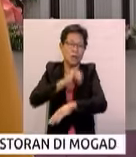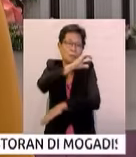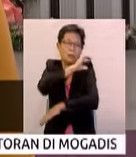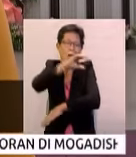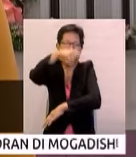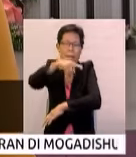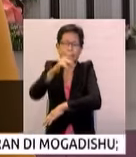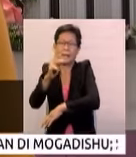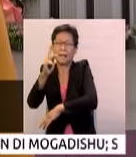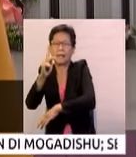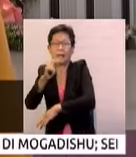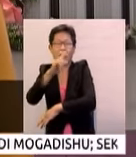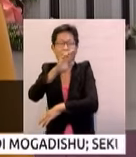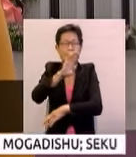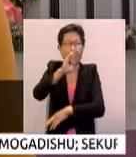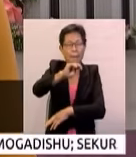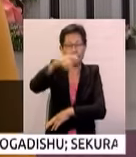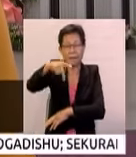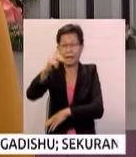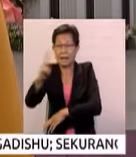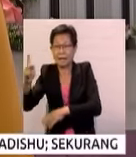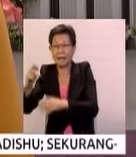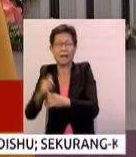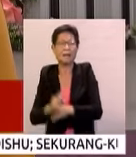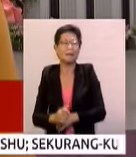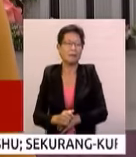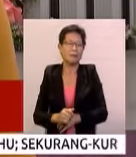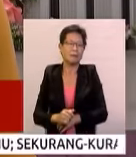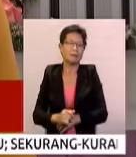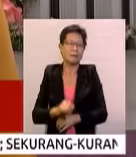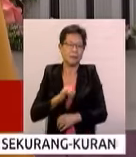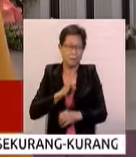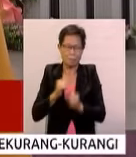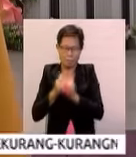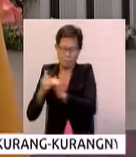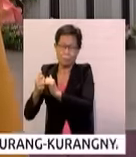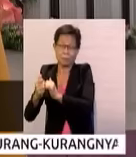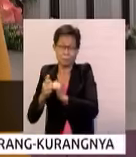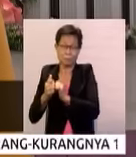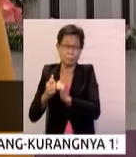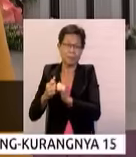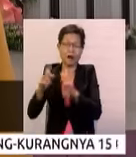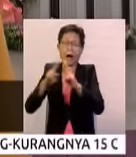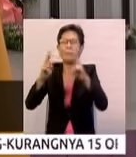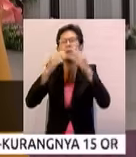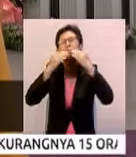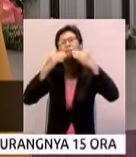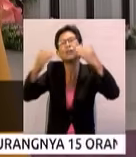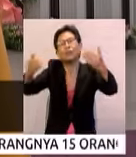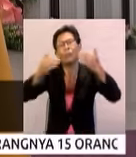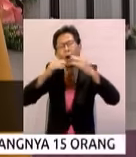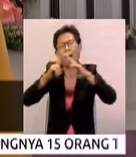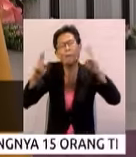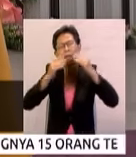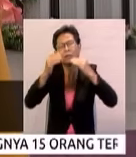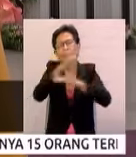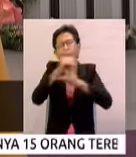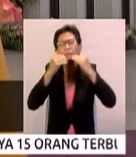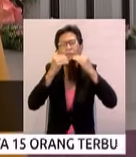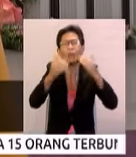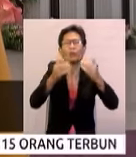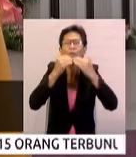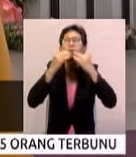MPKK Kampung Seliau bersama dengan Kariah penduduk Kampung Seliau amat bersyukur dan berterima